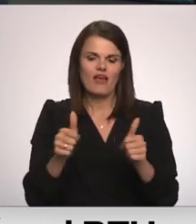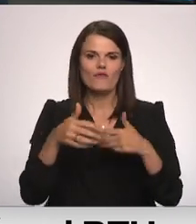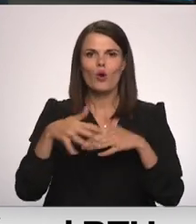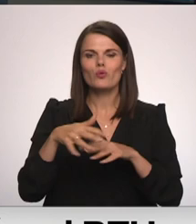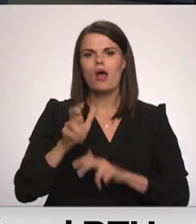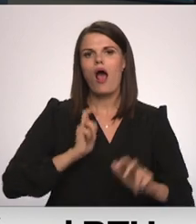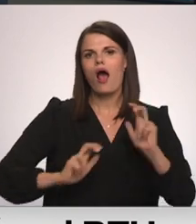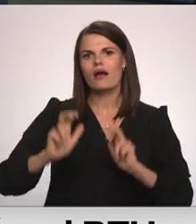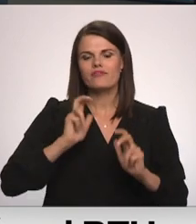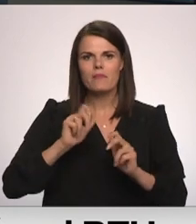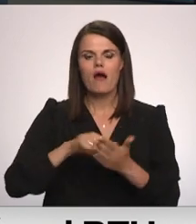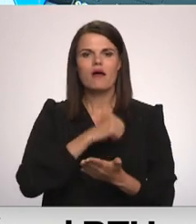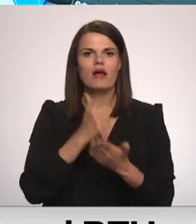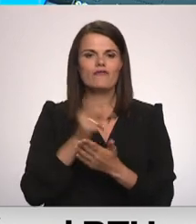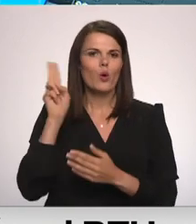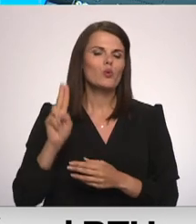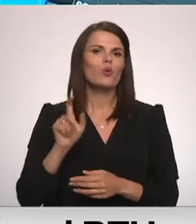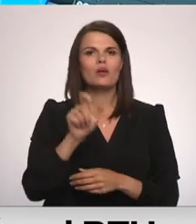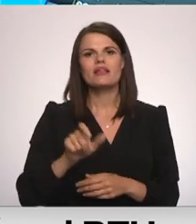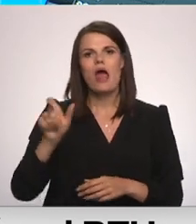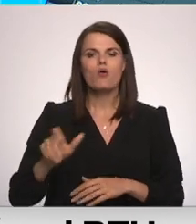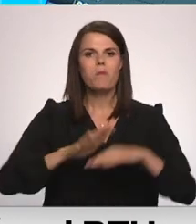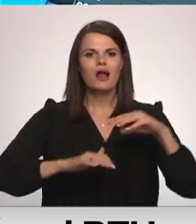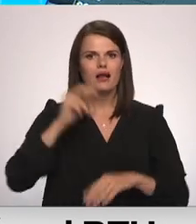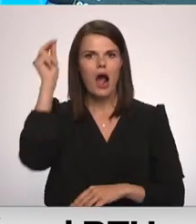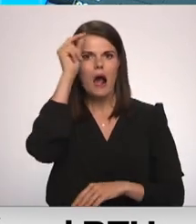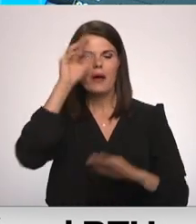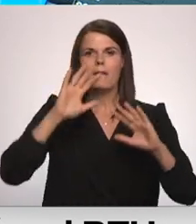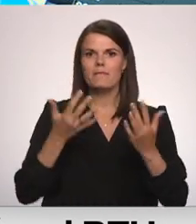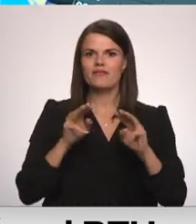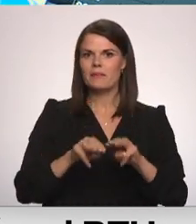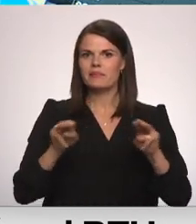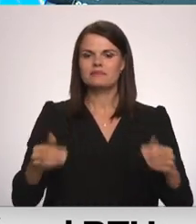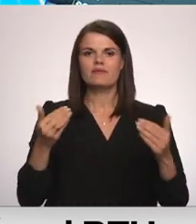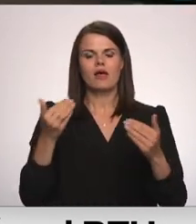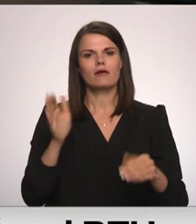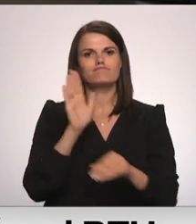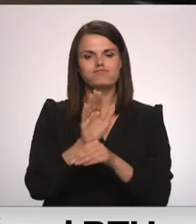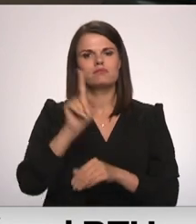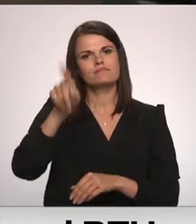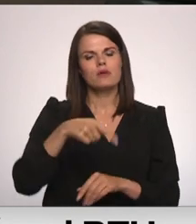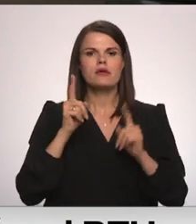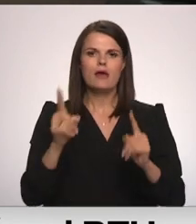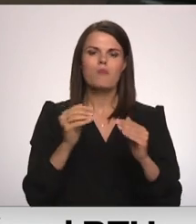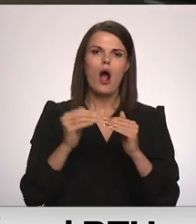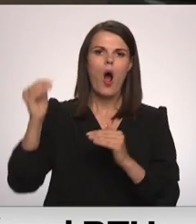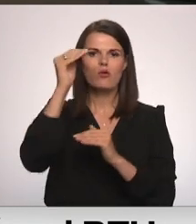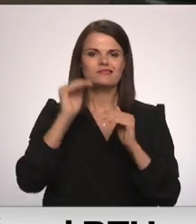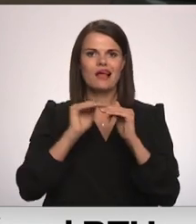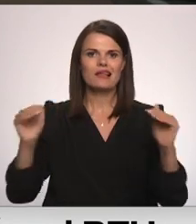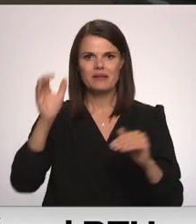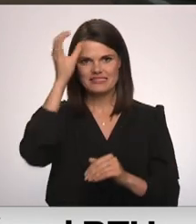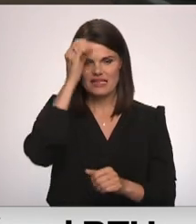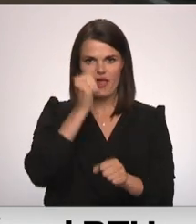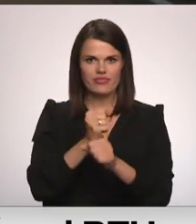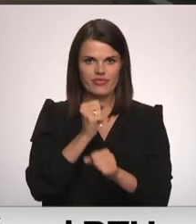Jūrniecības akadēmijā galvenās ir jūrnieku praktiskās apmācības, bet ministrija tagad pieprasa arī augsta līmeņa zinātnisko darbu.